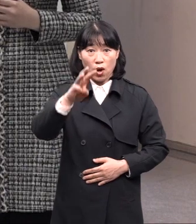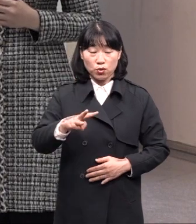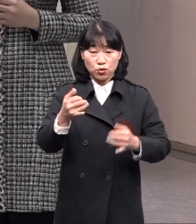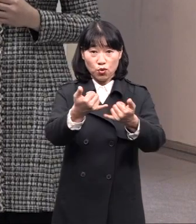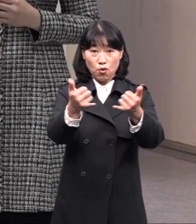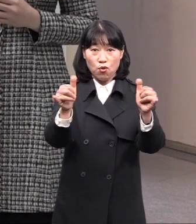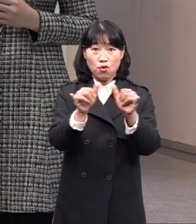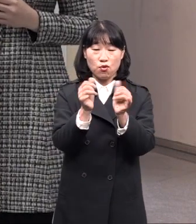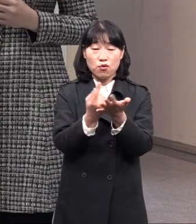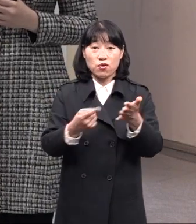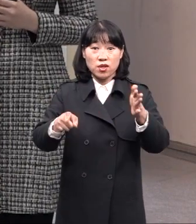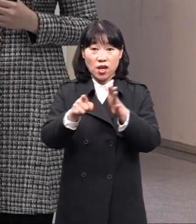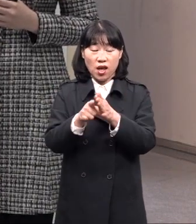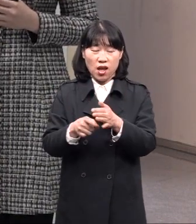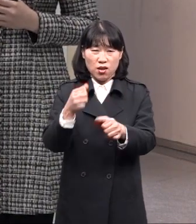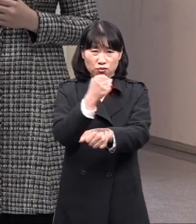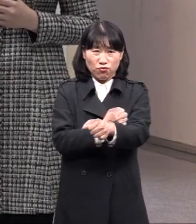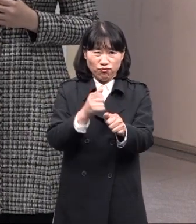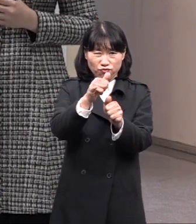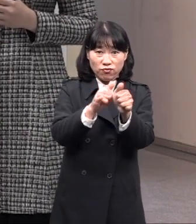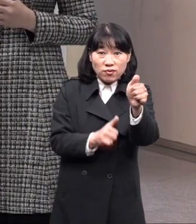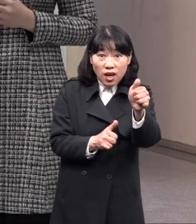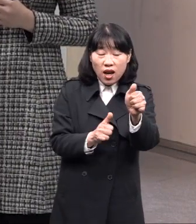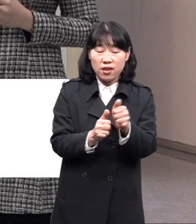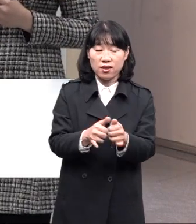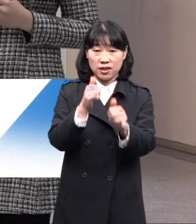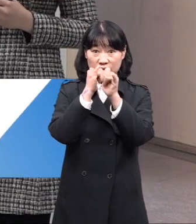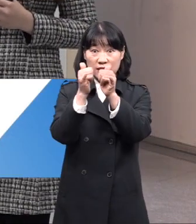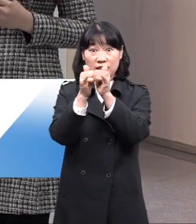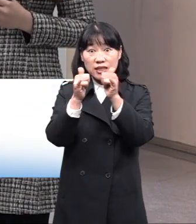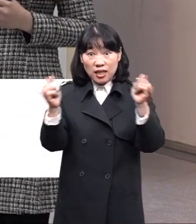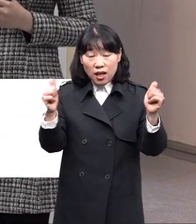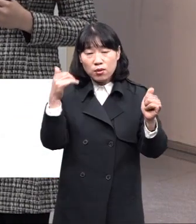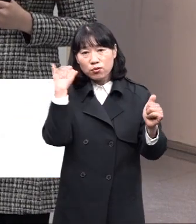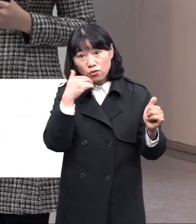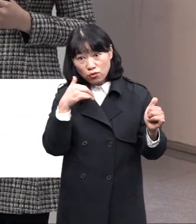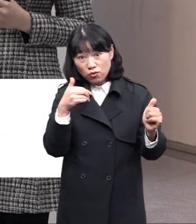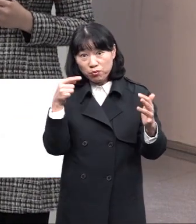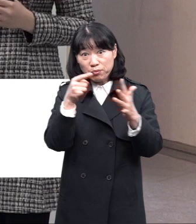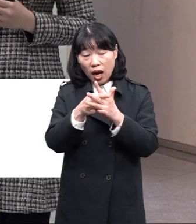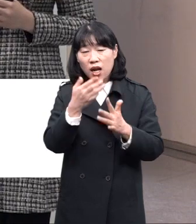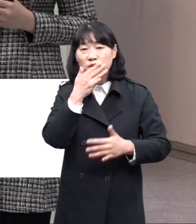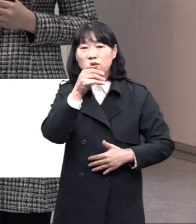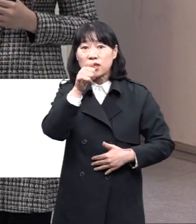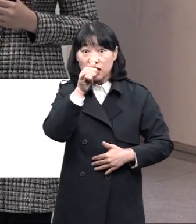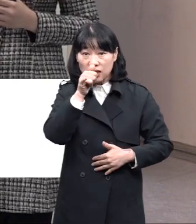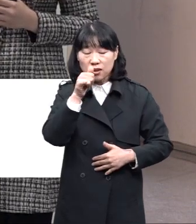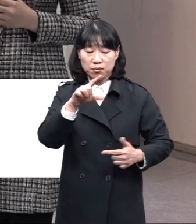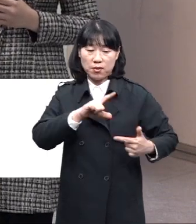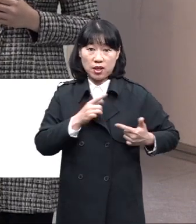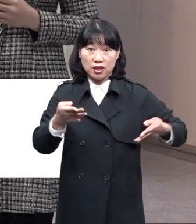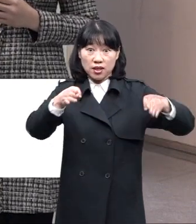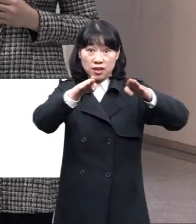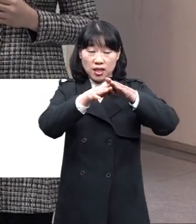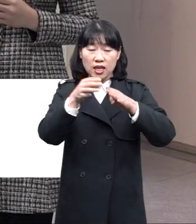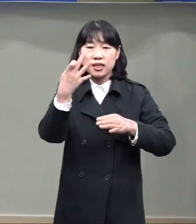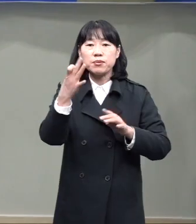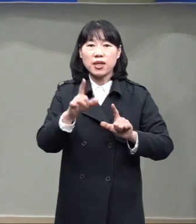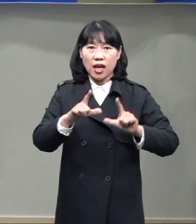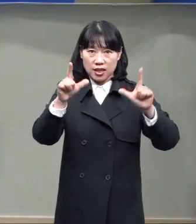광주 공동체를 위해 헌신한 작은 영웅들을 만날 수 있는 명예의 전당이 14일 시청 1층에 문을